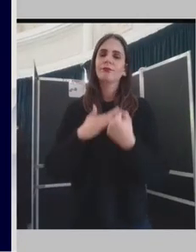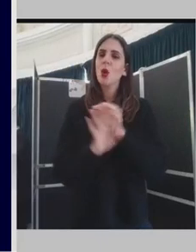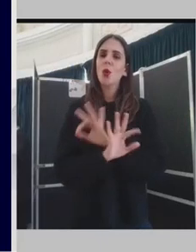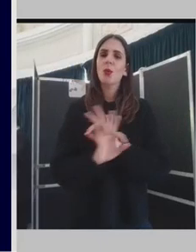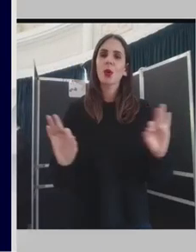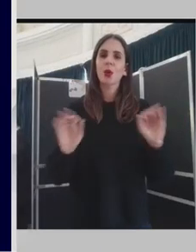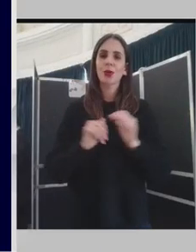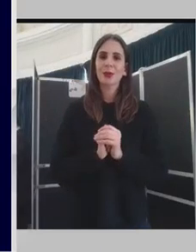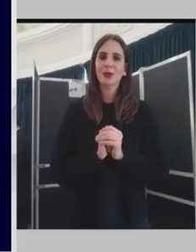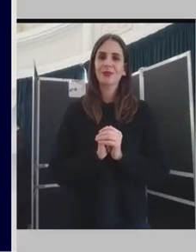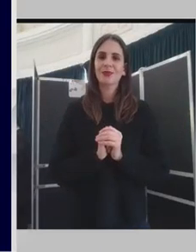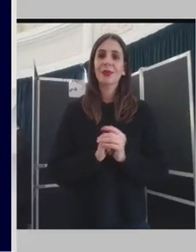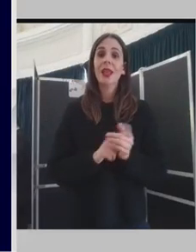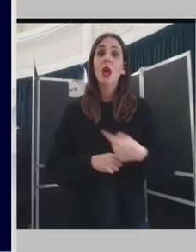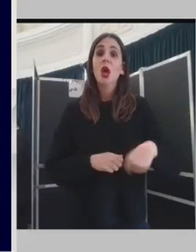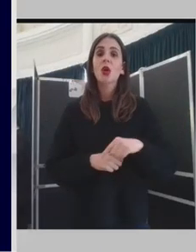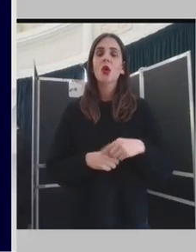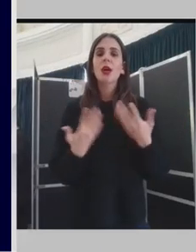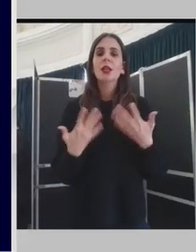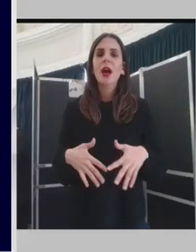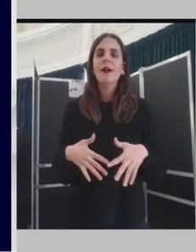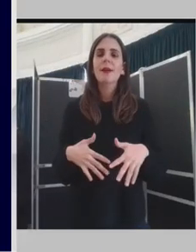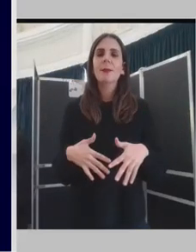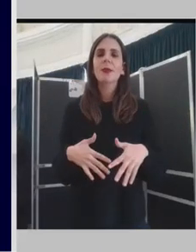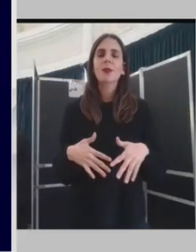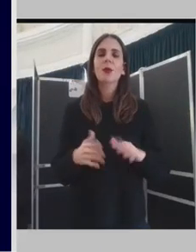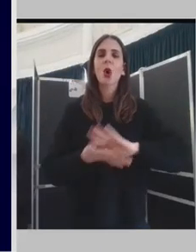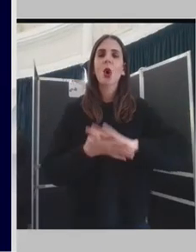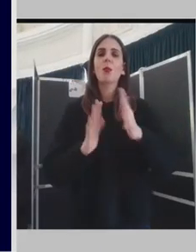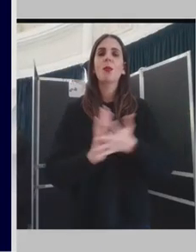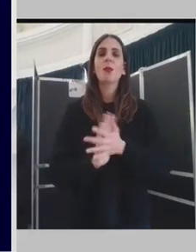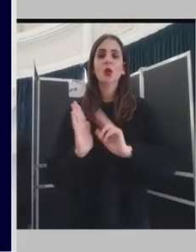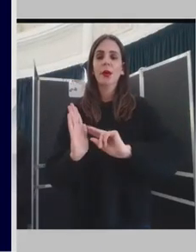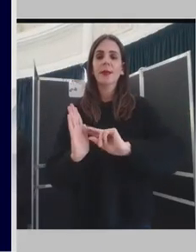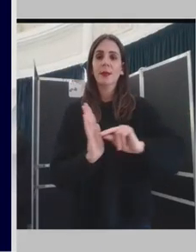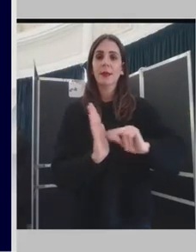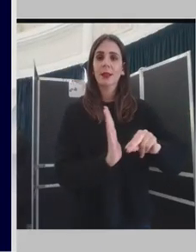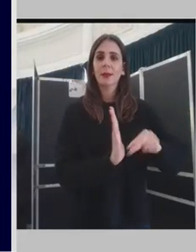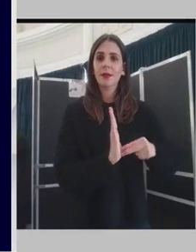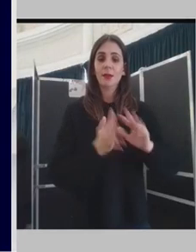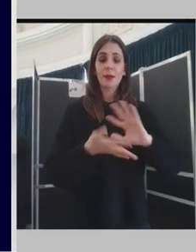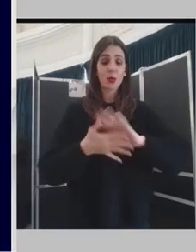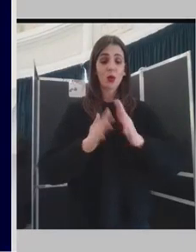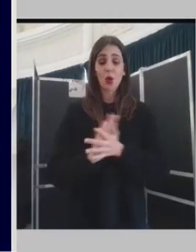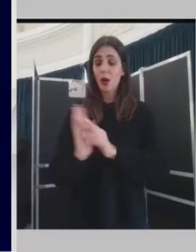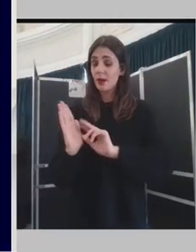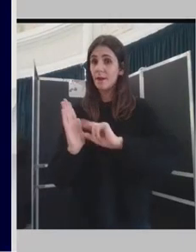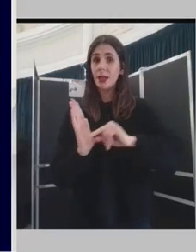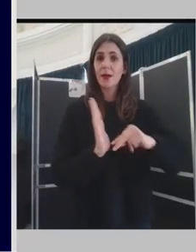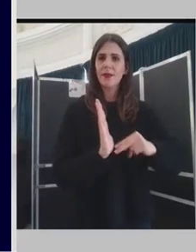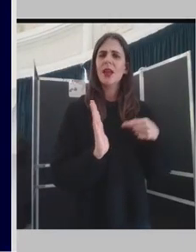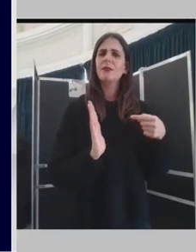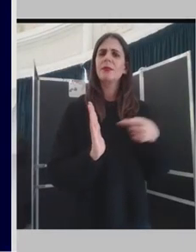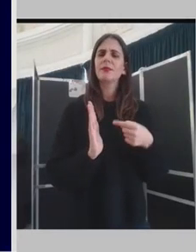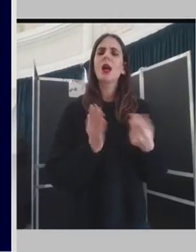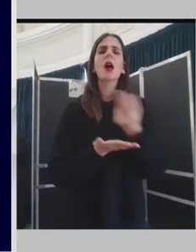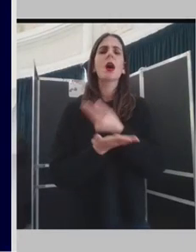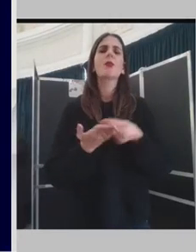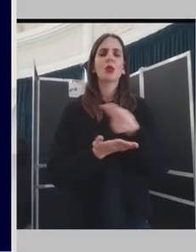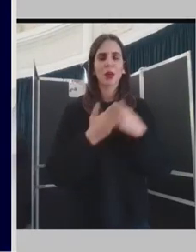Lo stiamo già in particolare facendo, firmando i protocolli in cui ci impegniamo a sostenere i loro